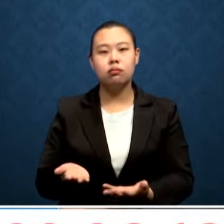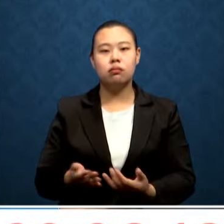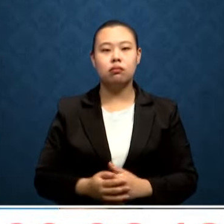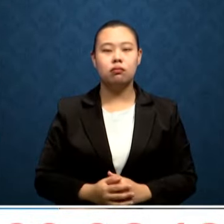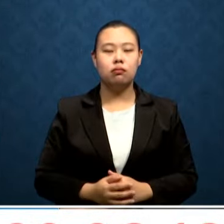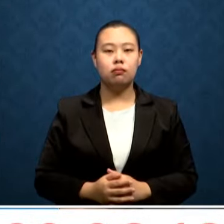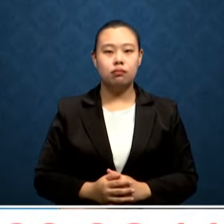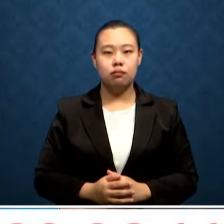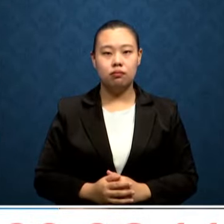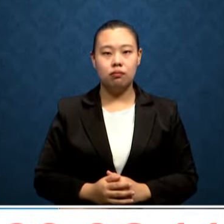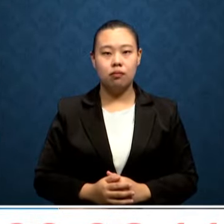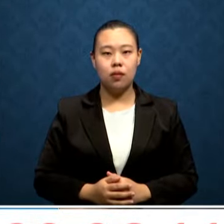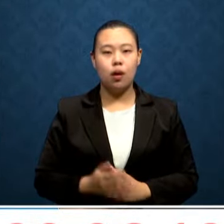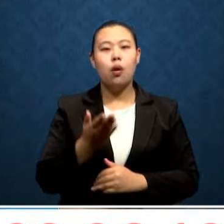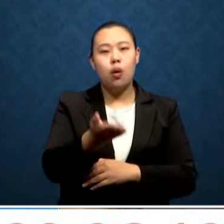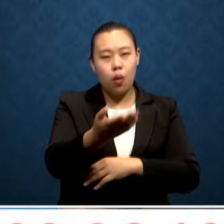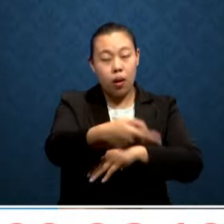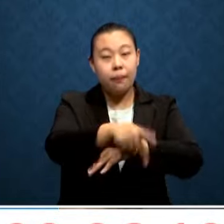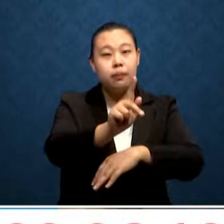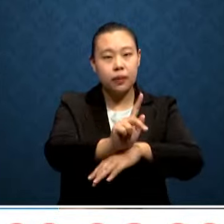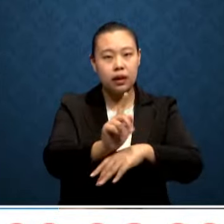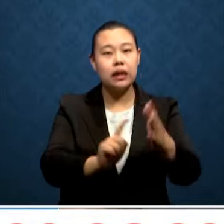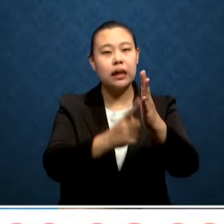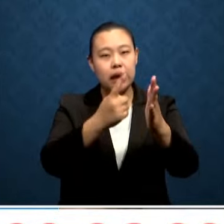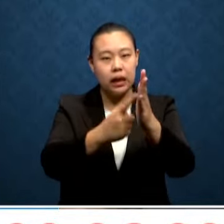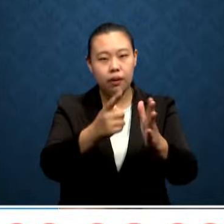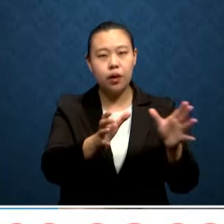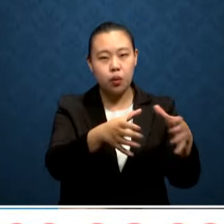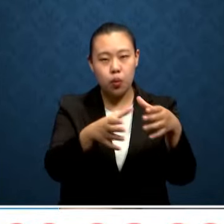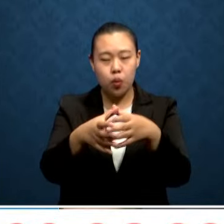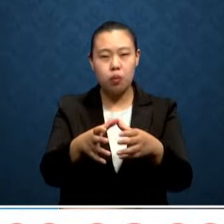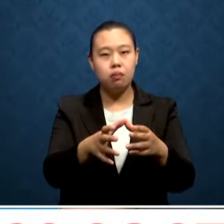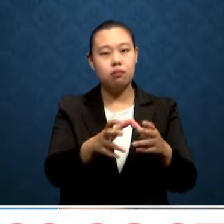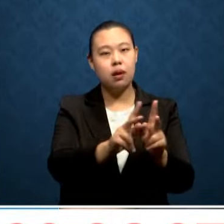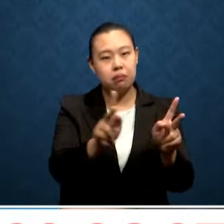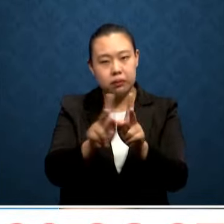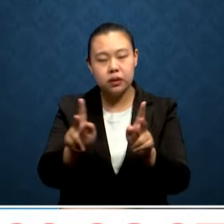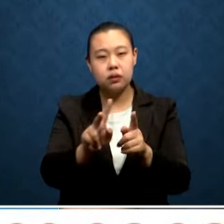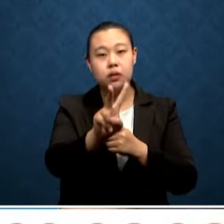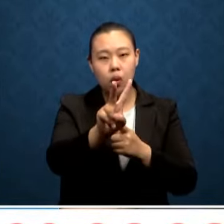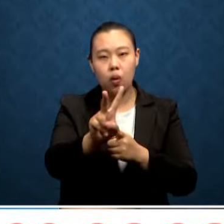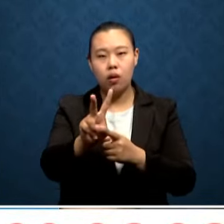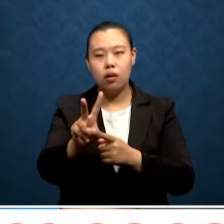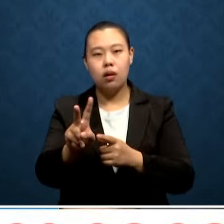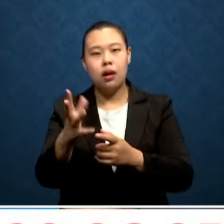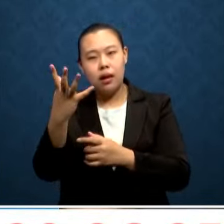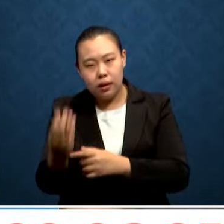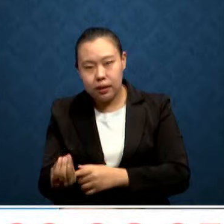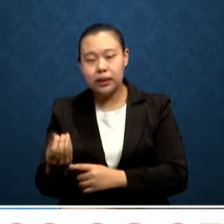ฉะนั้นขอให้ท่านประธานนะครับเราเพิ่งเริ่มได้แค่ 2คณะเหลืออีก 19คณะ